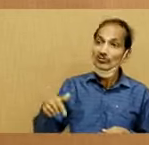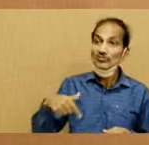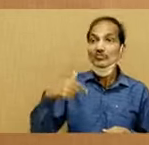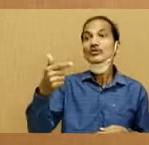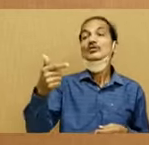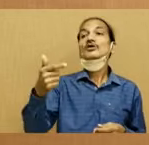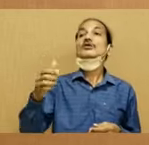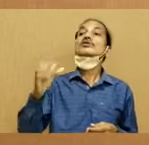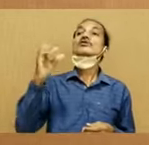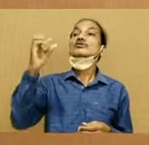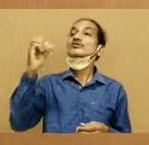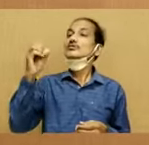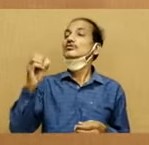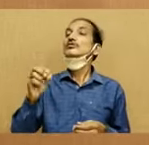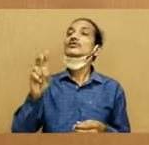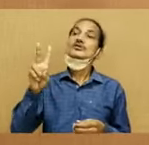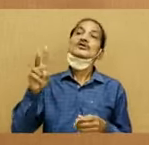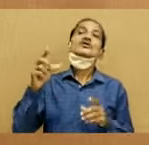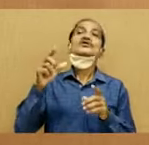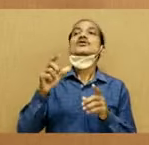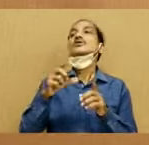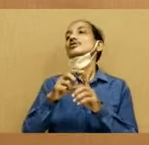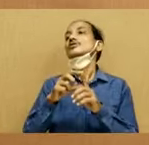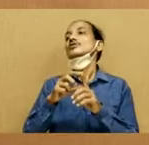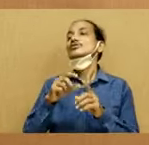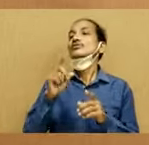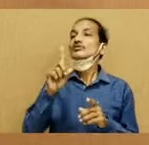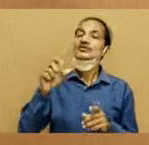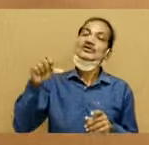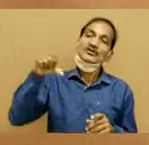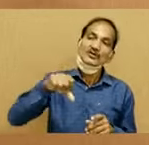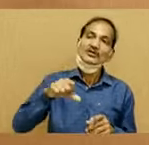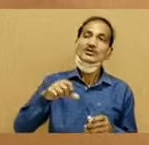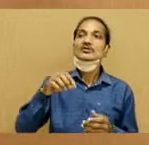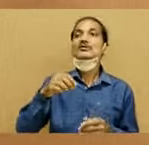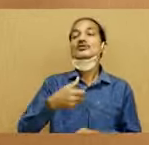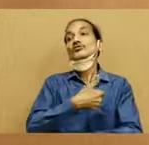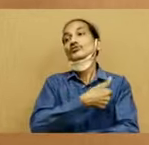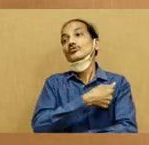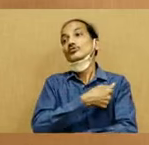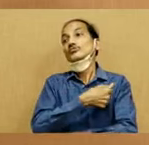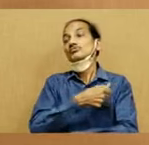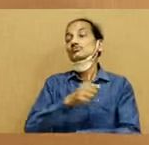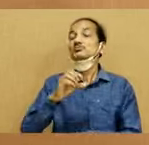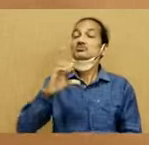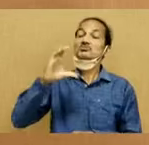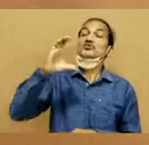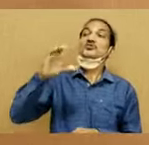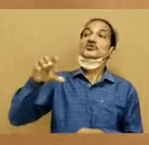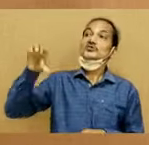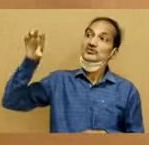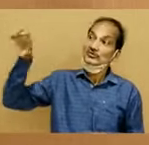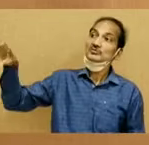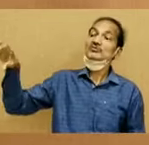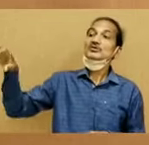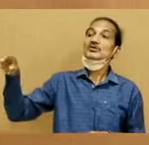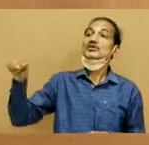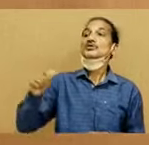ହସ୍ପିଟାଲର ବିସ୍ତୃତ ବିବରଣୀ ନେଇ ଆପଣମାନଙ୍କୁ 4:30 ବେଳେ ଆପଣମାନଙ୍କ ସାମ୍ନାରେ ଆସି ପହଞ୍ଚିବୁ, ଆପଣମାନଙ୍କୁ କହିବୁ।